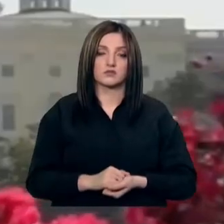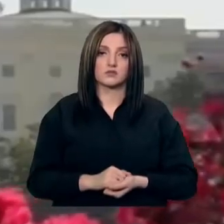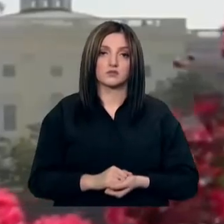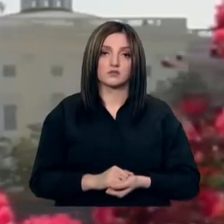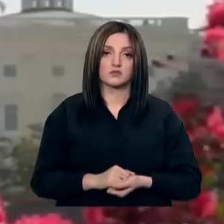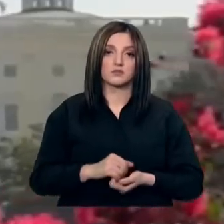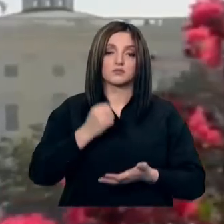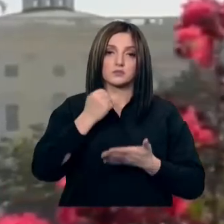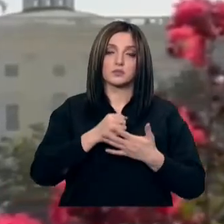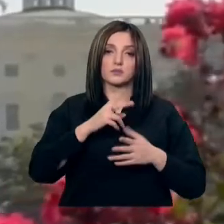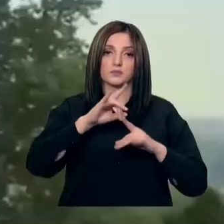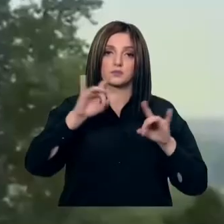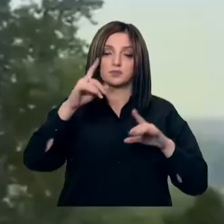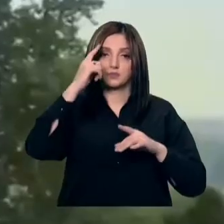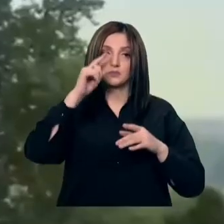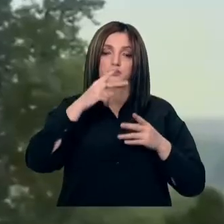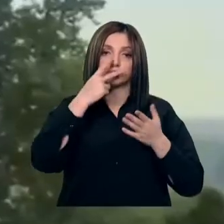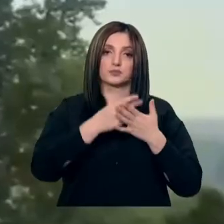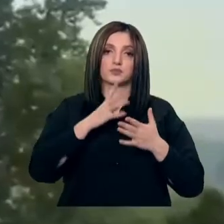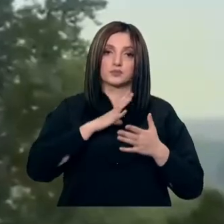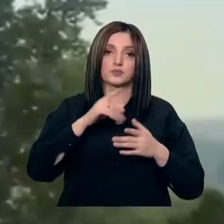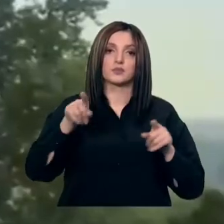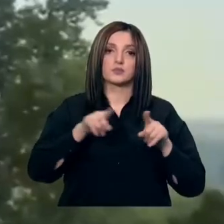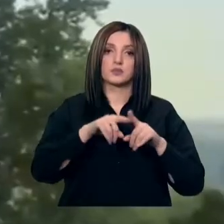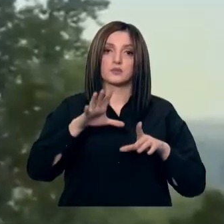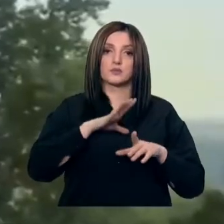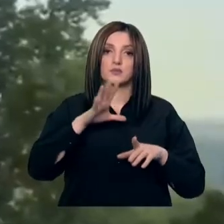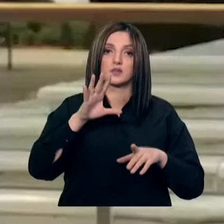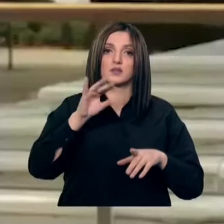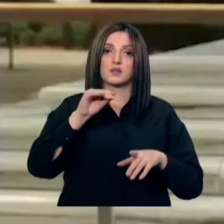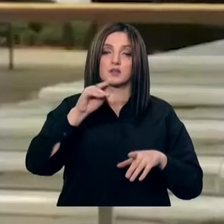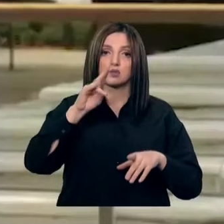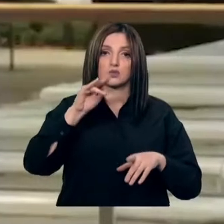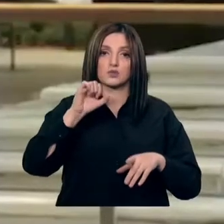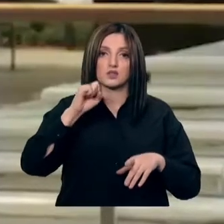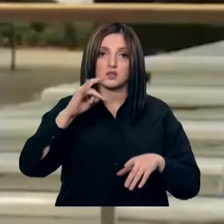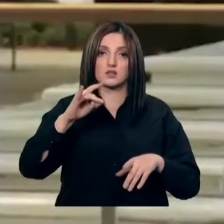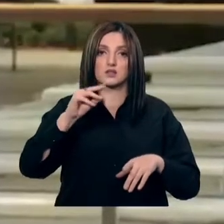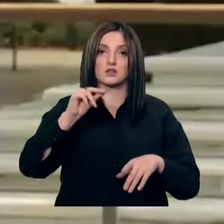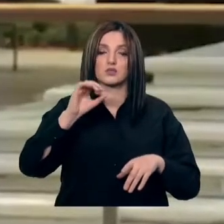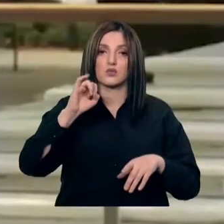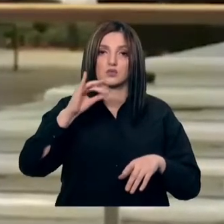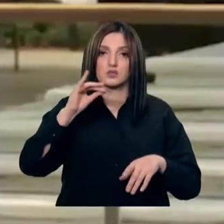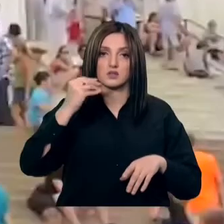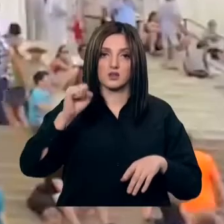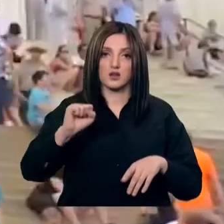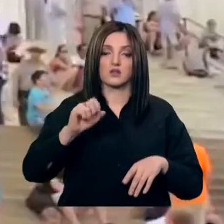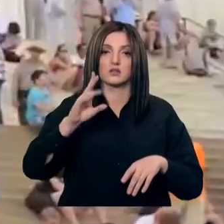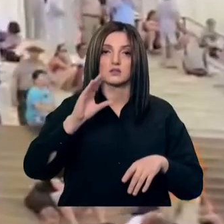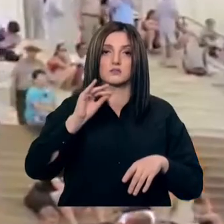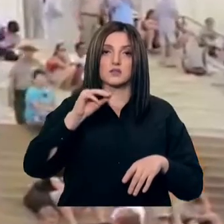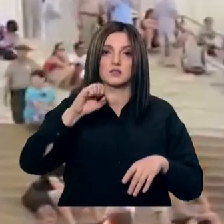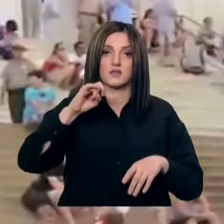səviyyəsində rəsmən tanıyıb. Birləşmiş Ştatlarda Massachusetts, Texas, New Jersey, Georgia, Arkansas, Pensilvaniya